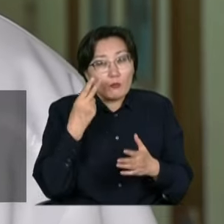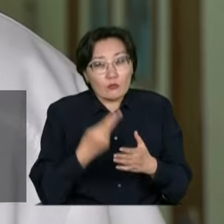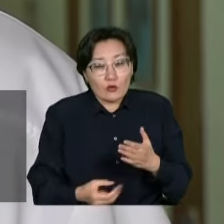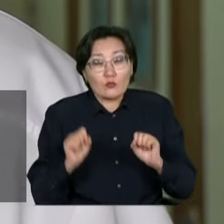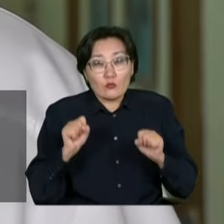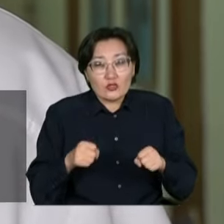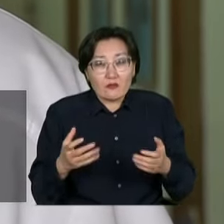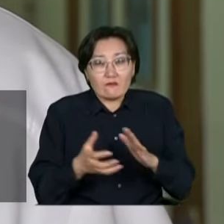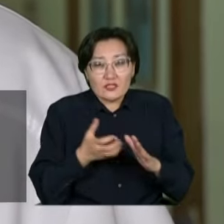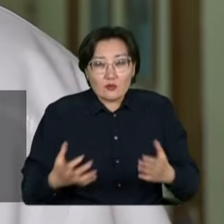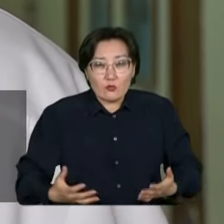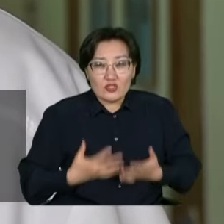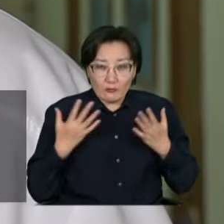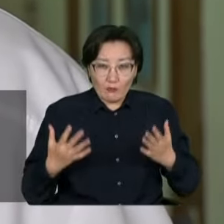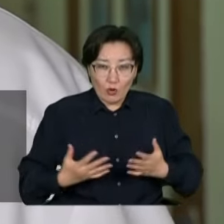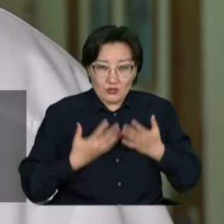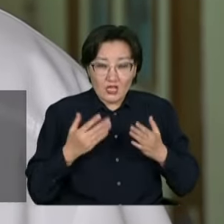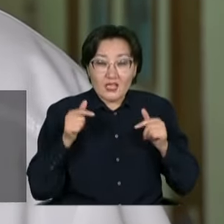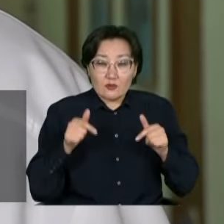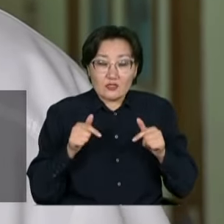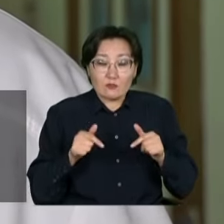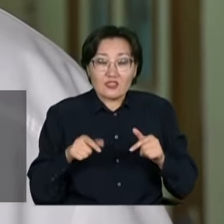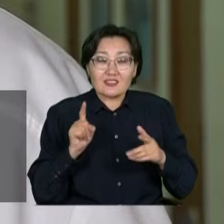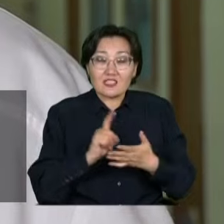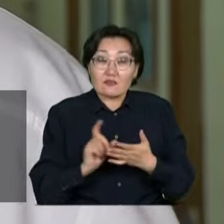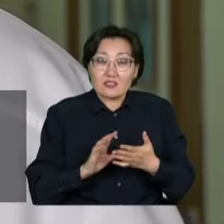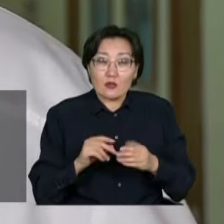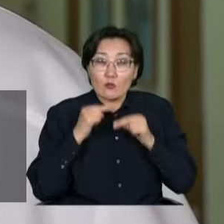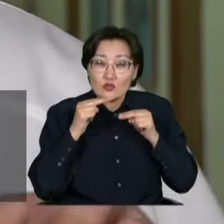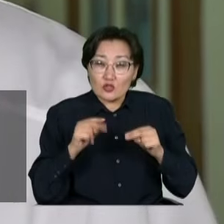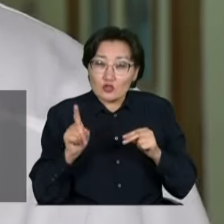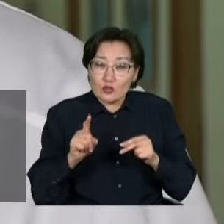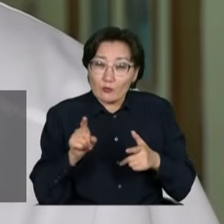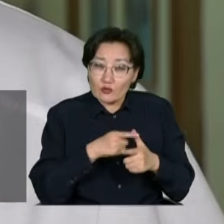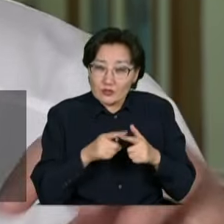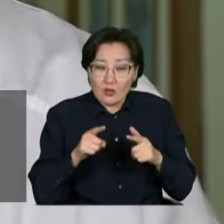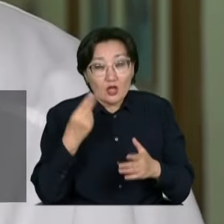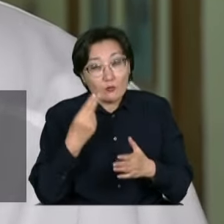правило, они идут вкупе. И здесь мы не должны концентрироваться, что либо